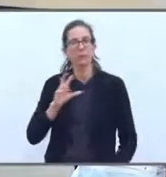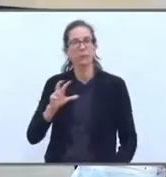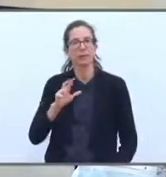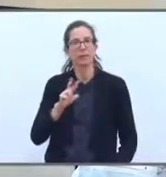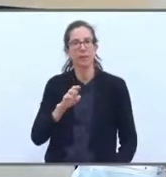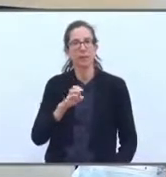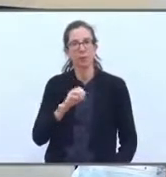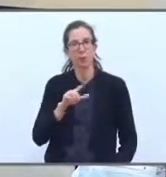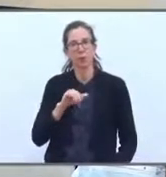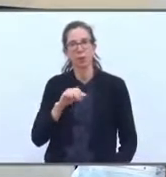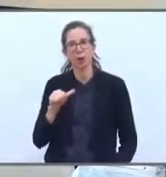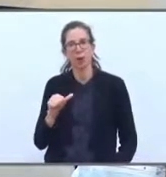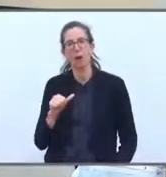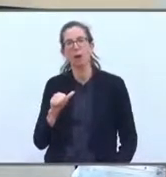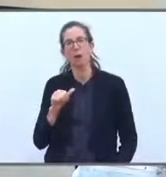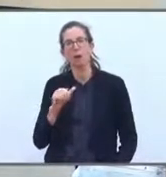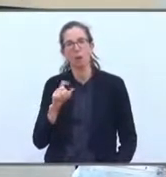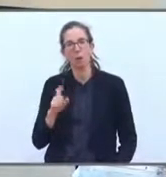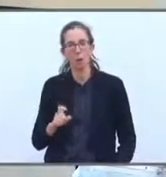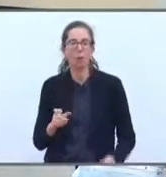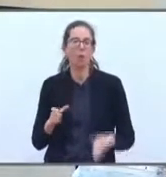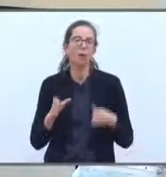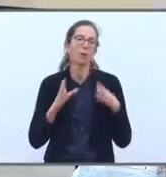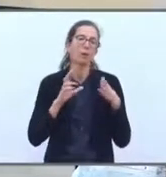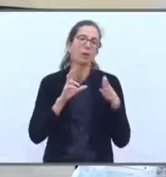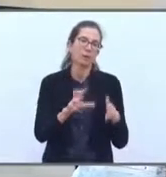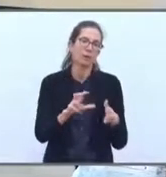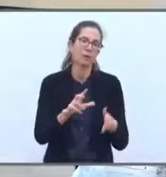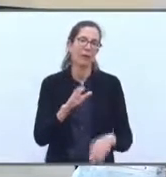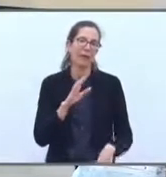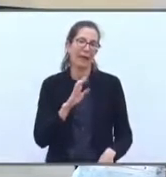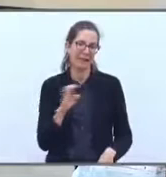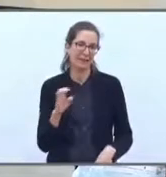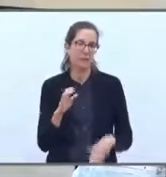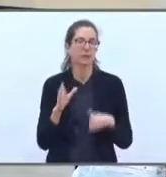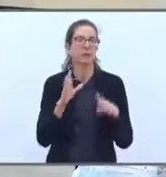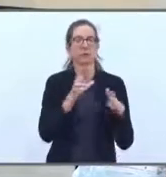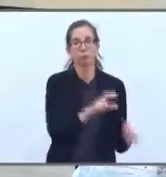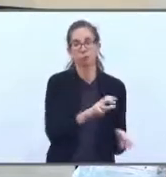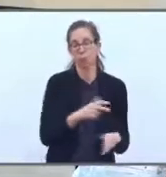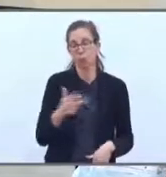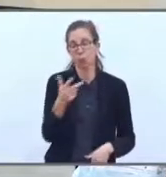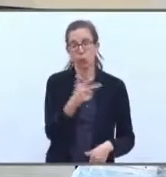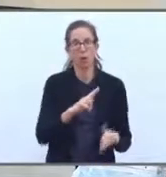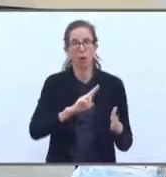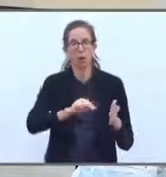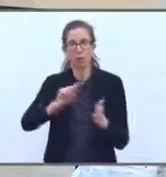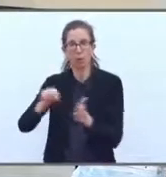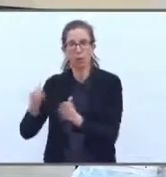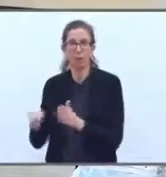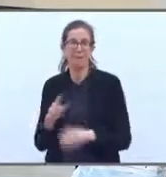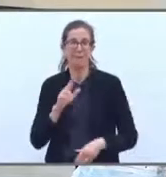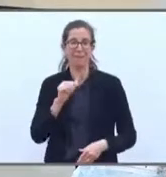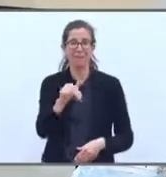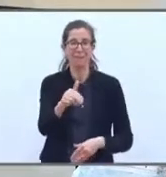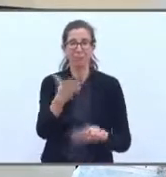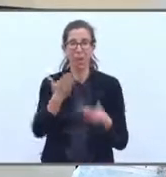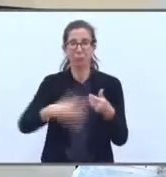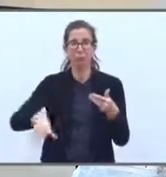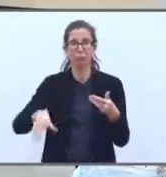et ouest qui est délégué à Coalter. Ces trois contrats viendront au terme à la fin de l'année